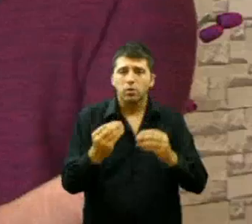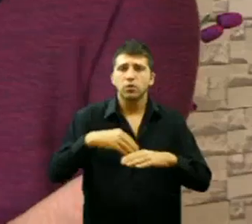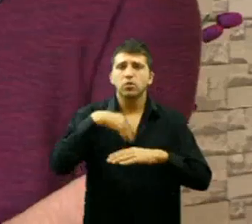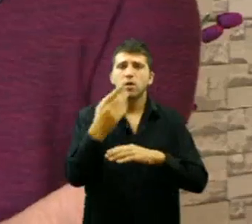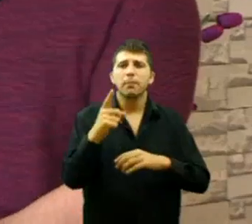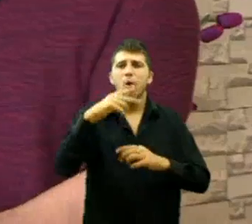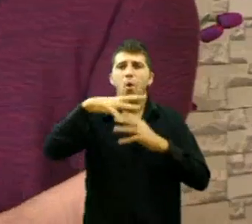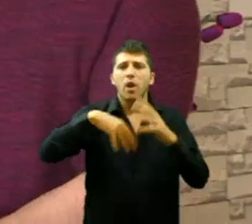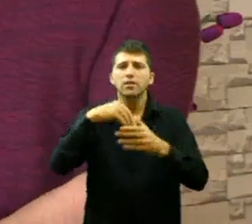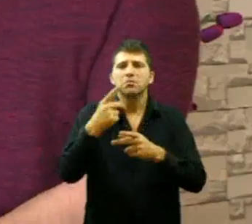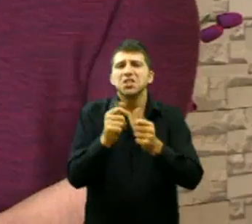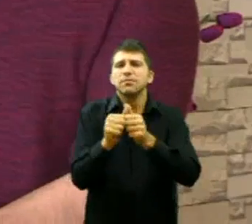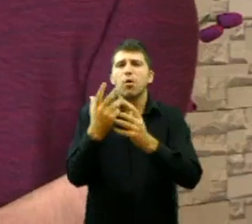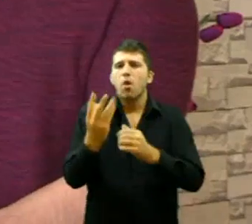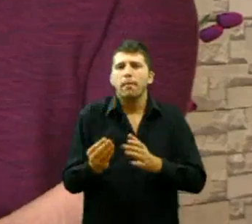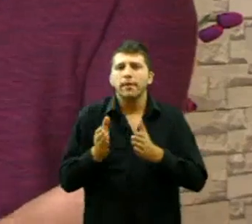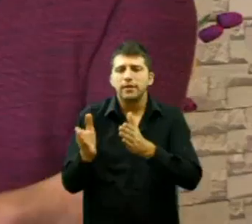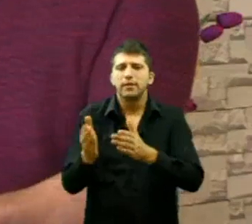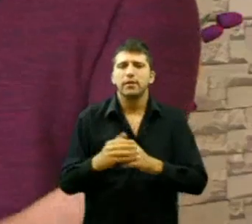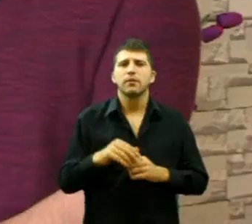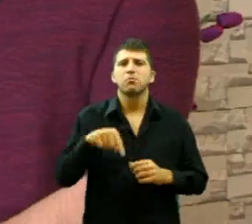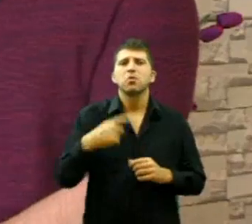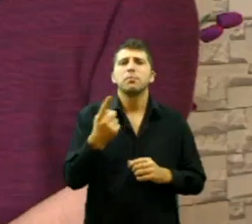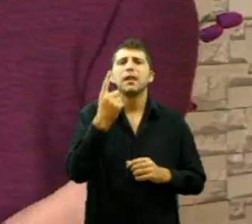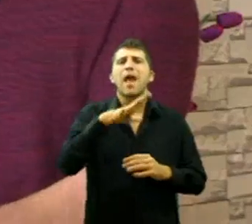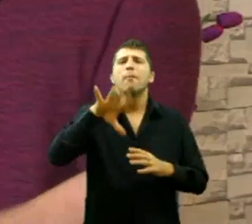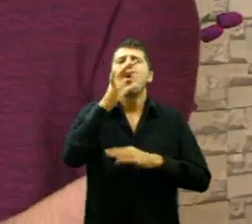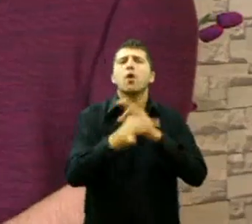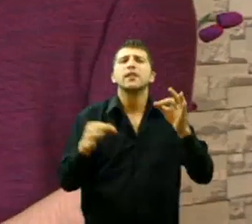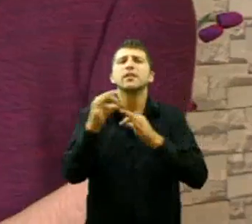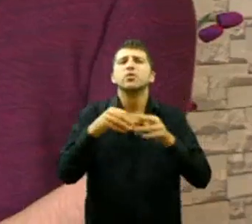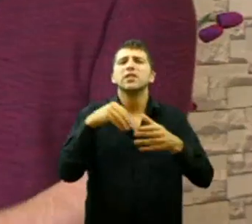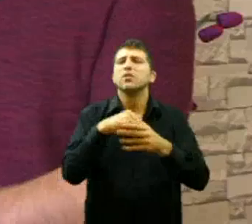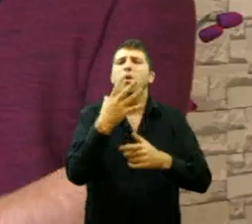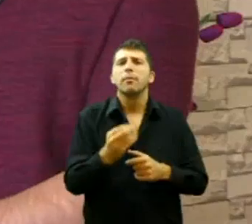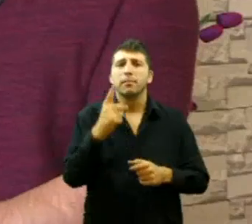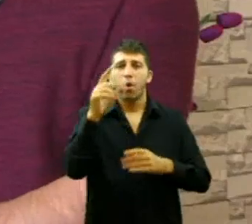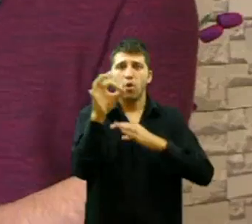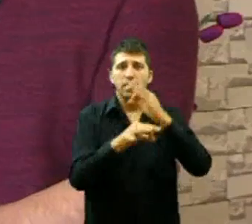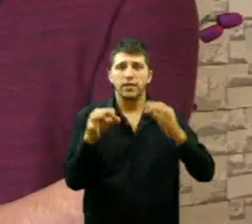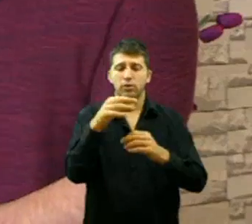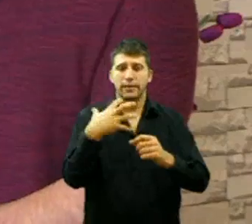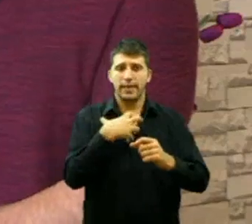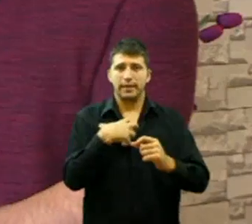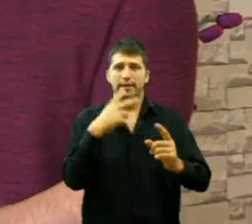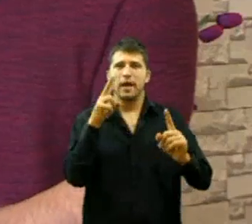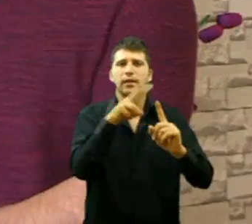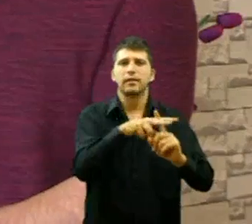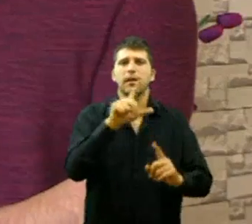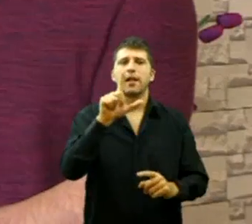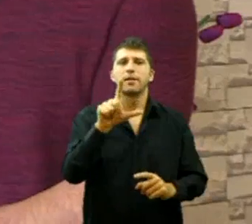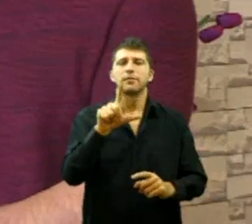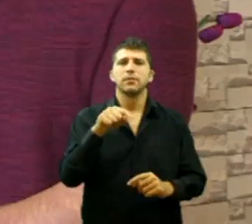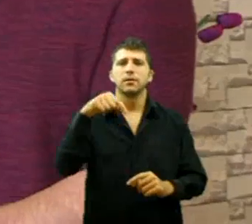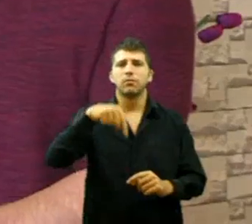atıyorum bu spor olur, bu bir her türlü organizasyon olur. Bir organizasyonun içine kendini dahil etmek. Haliyle burada